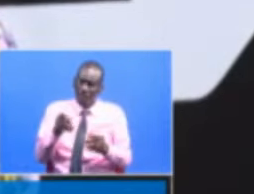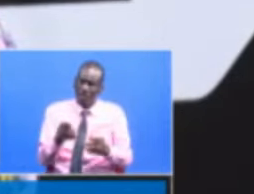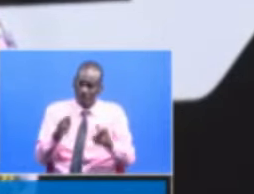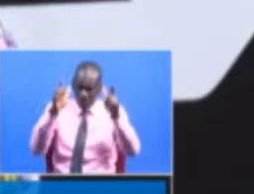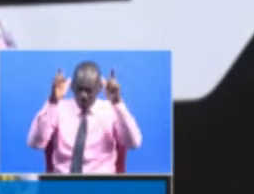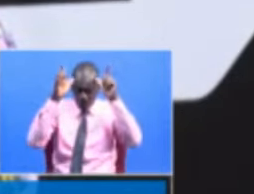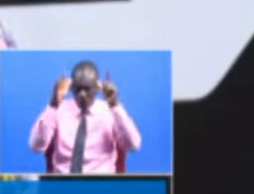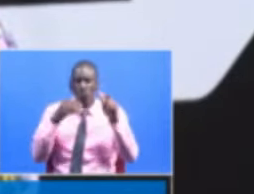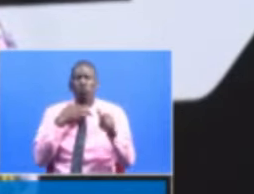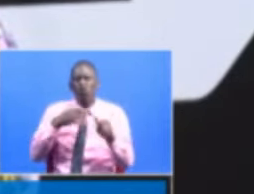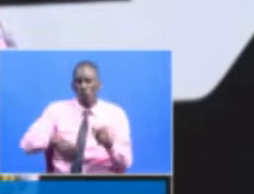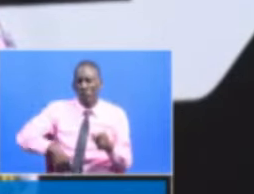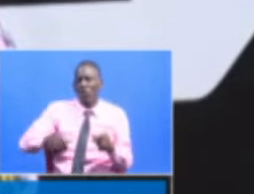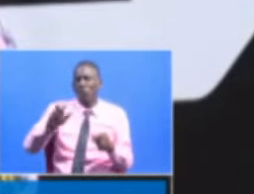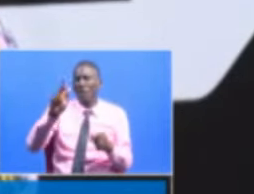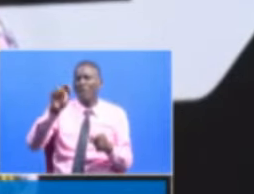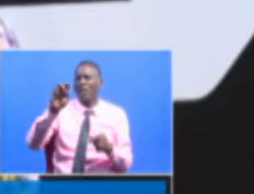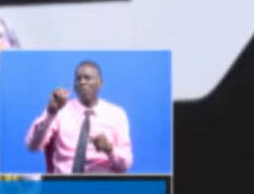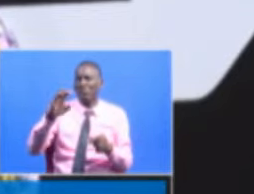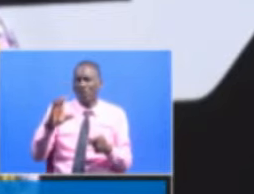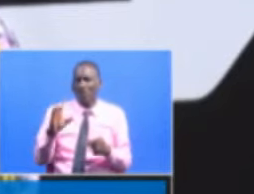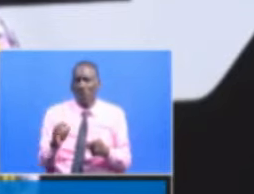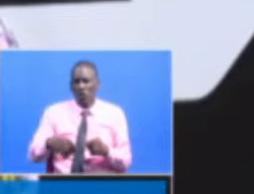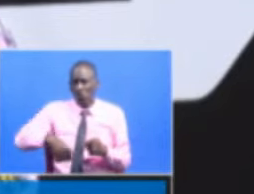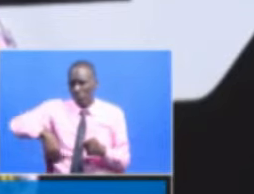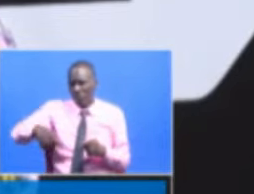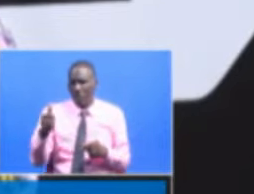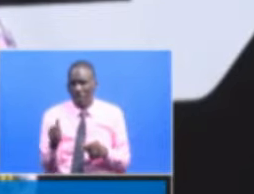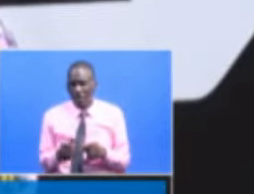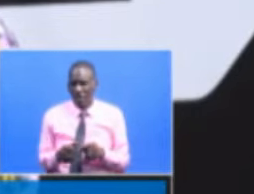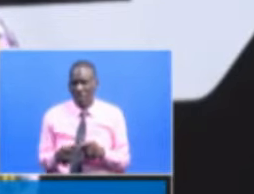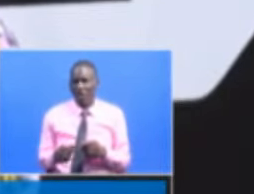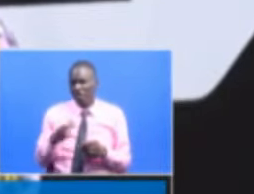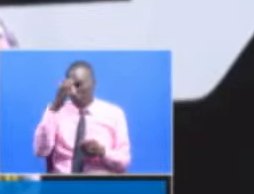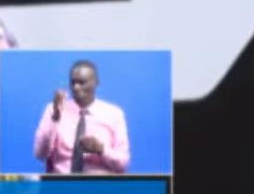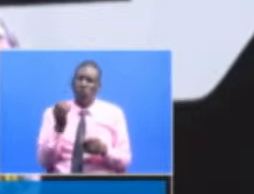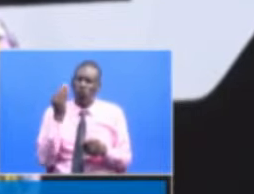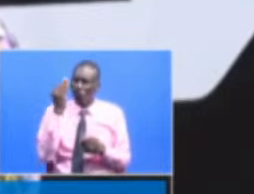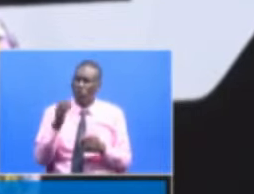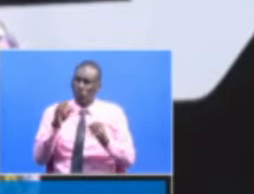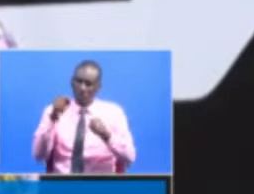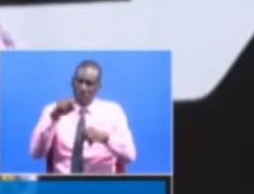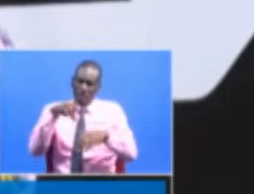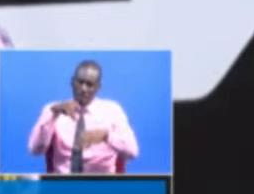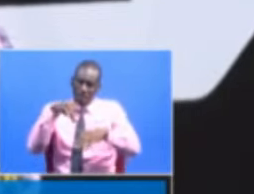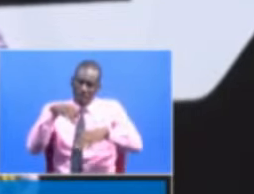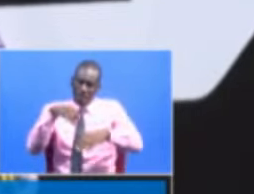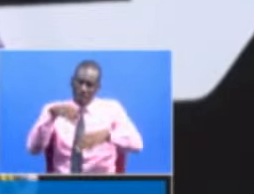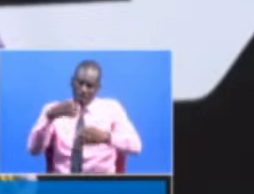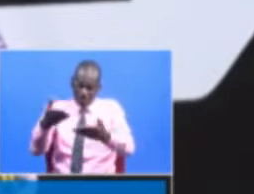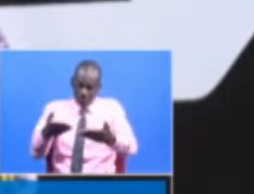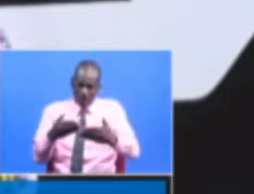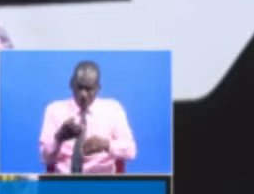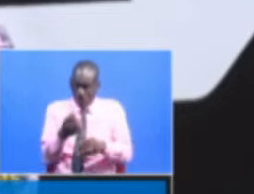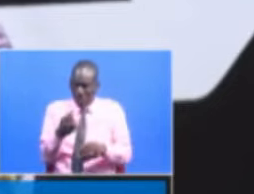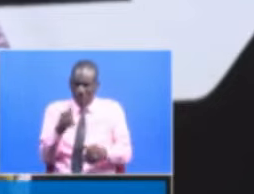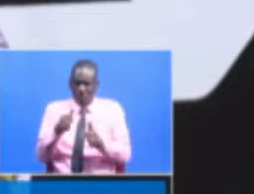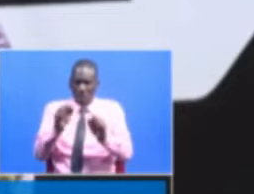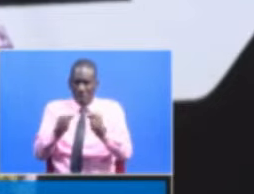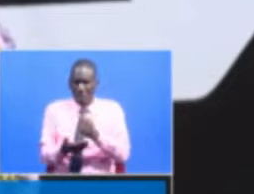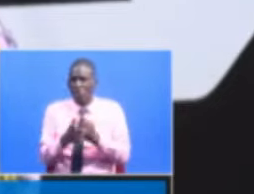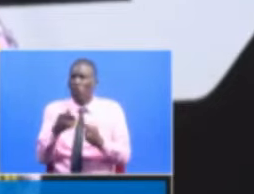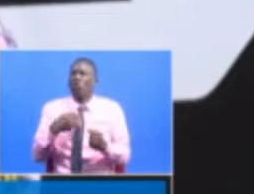maybe KMC niende niuze ni kwa sababu ya nyama niweze kupata pesa ambayo inaweza kunisaidia. Una ng'ombe wangapi